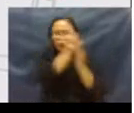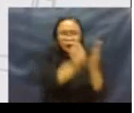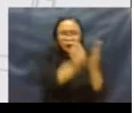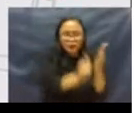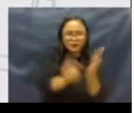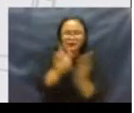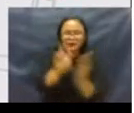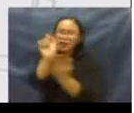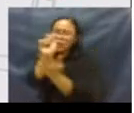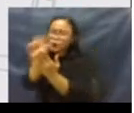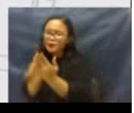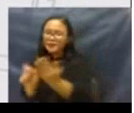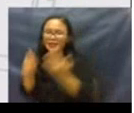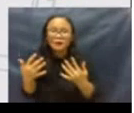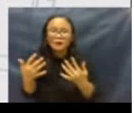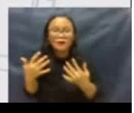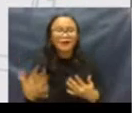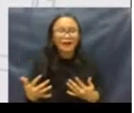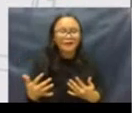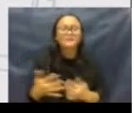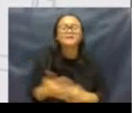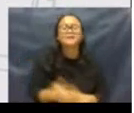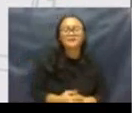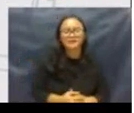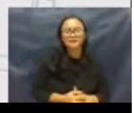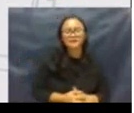Nah, seperti tadi saya bilang,